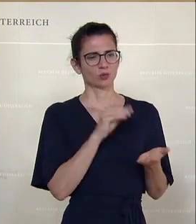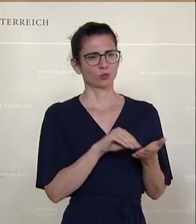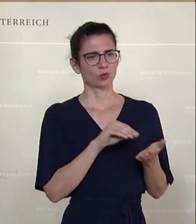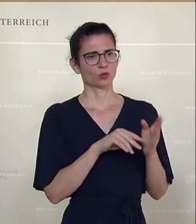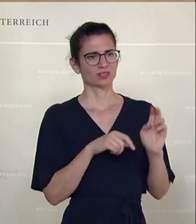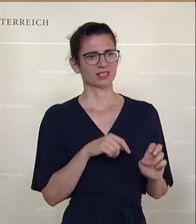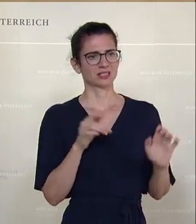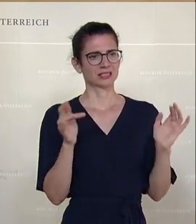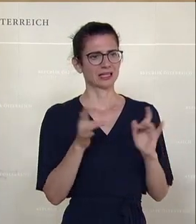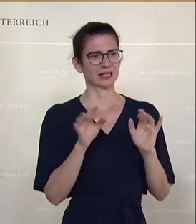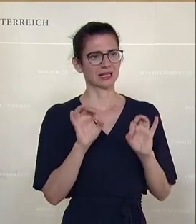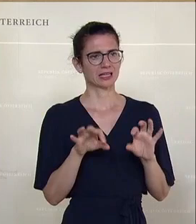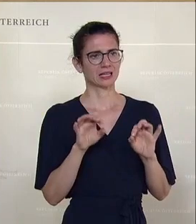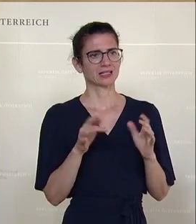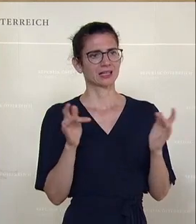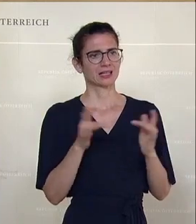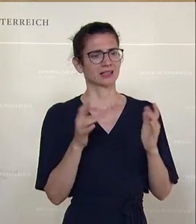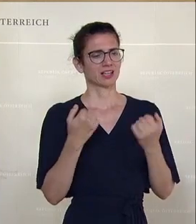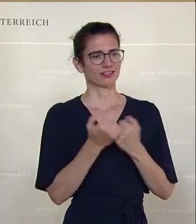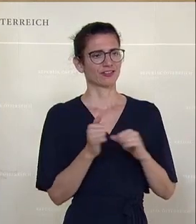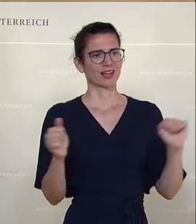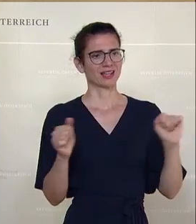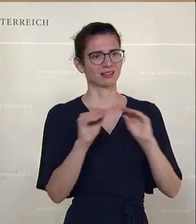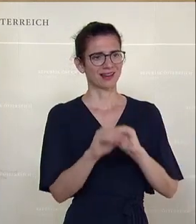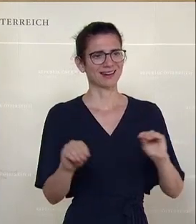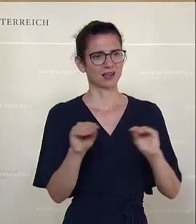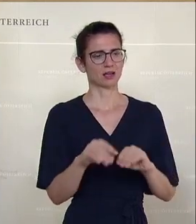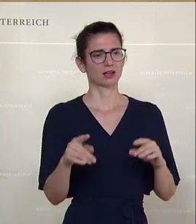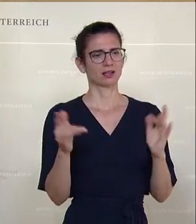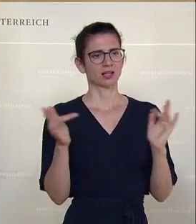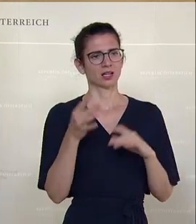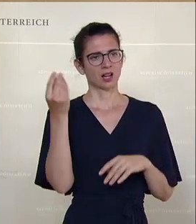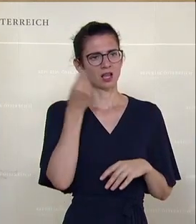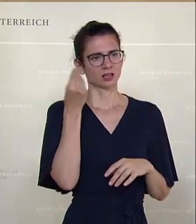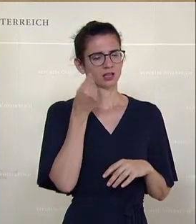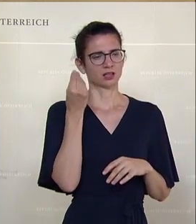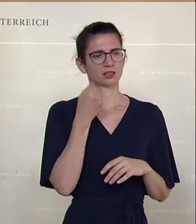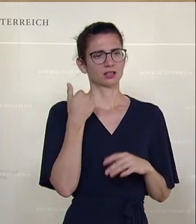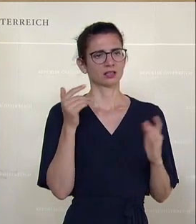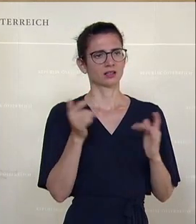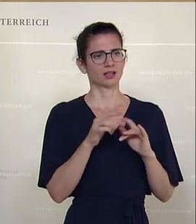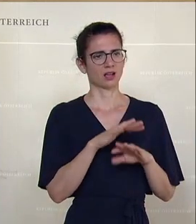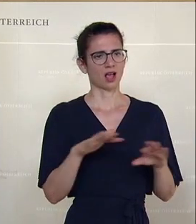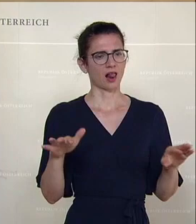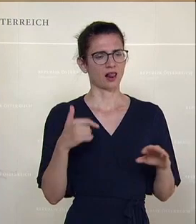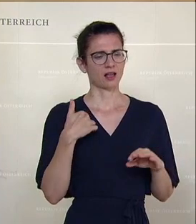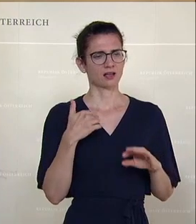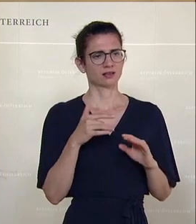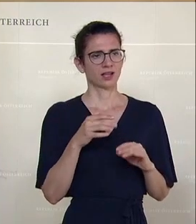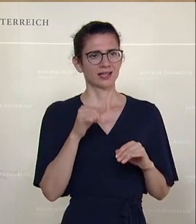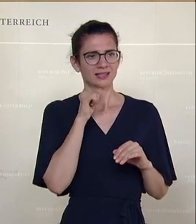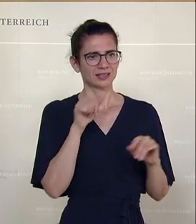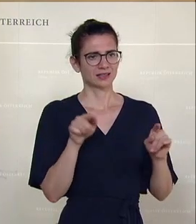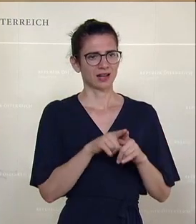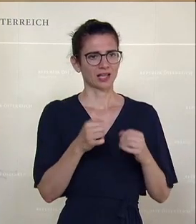gegen Lehrende, gegen die Freiheit der Lehre, gegen Lernende, gegen alle möglichen, die vielleicht nicht die